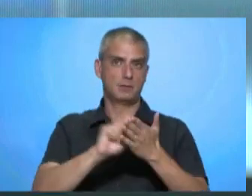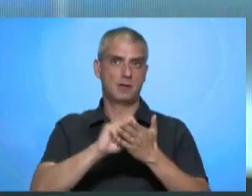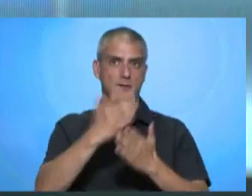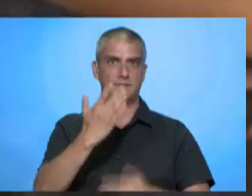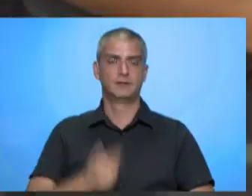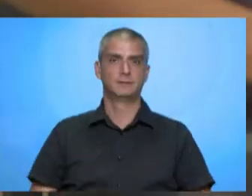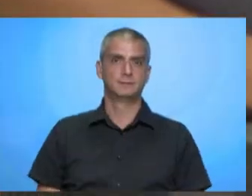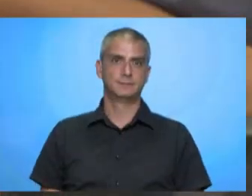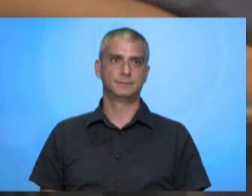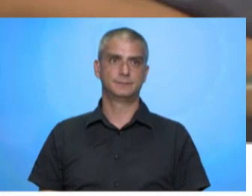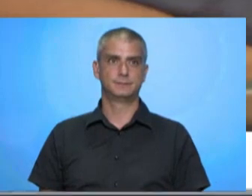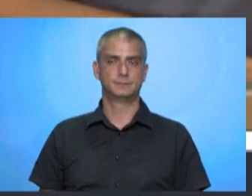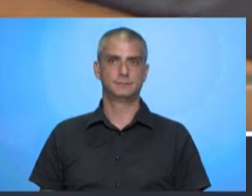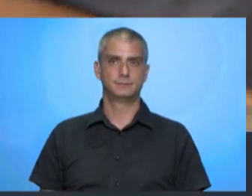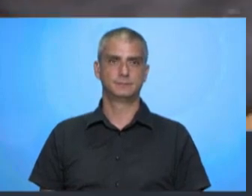עידן.